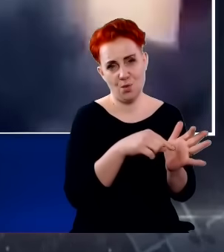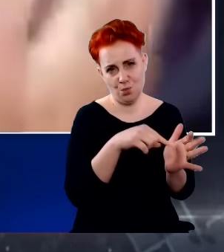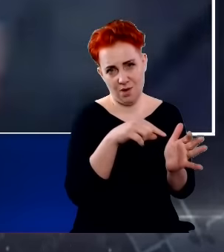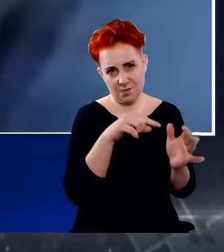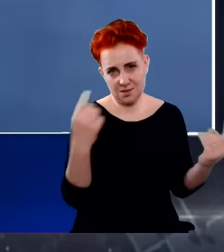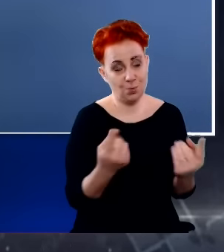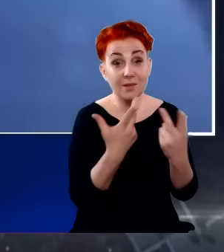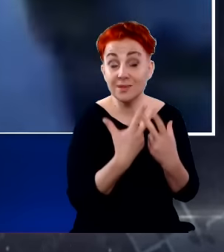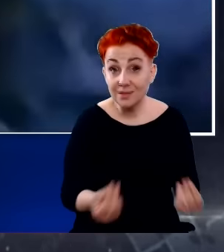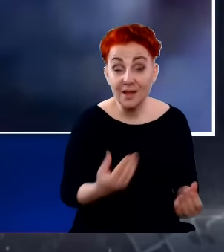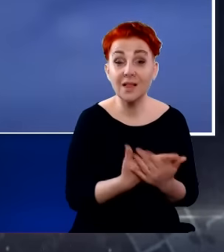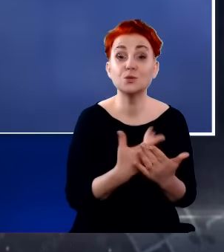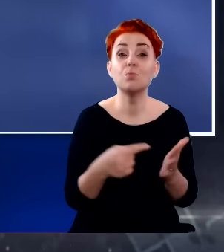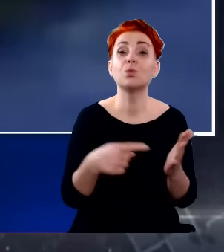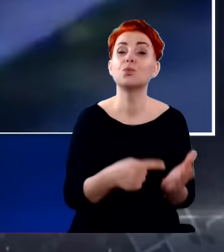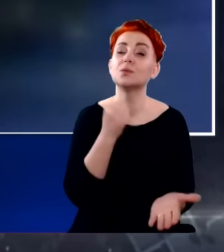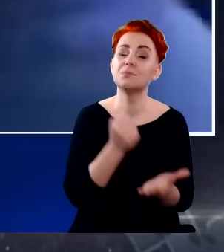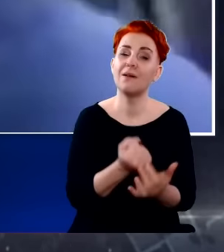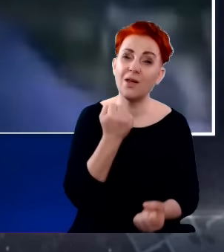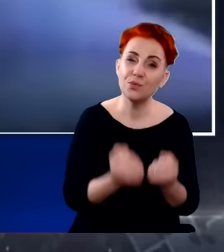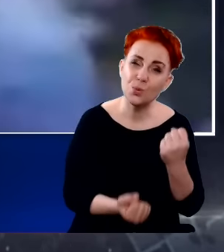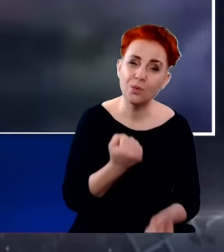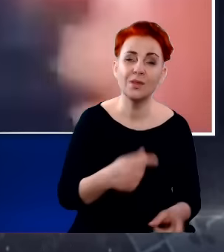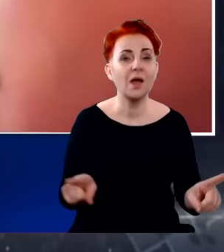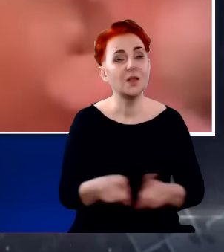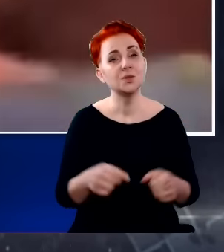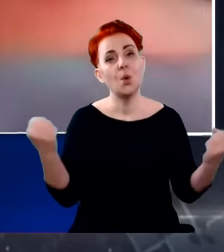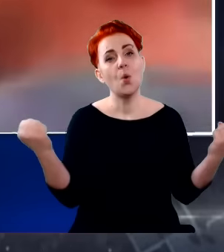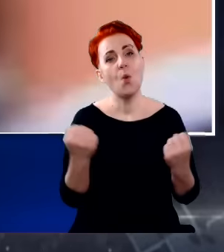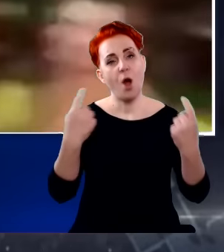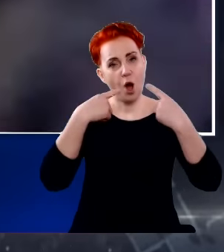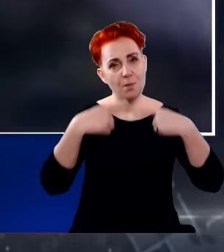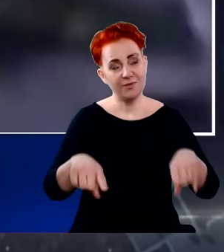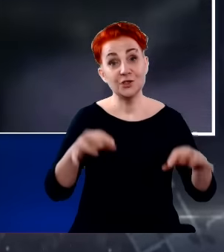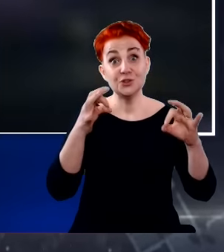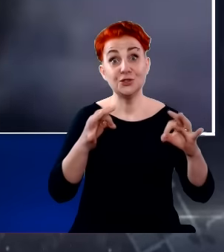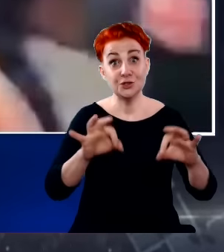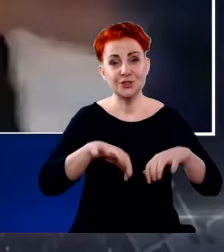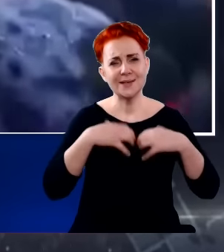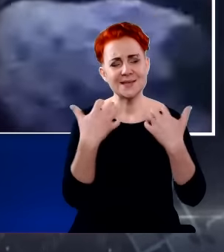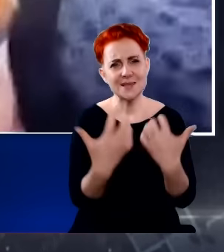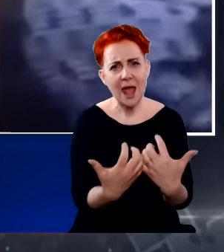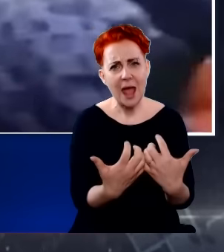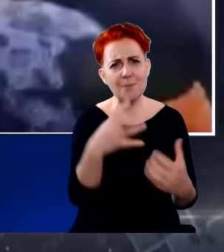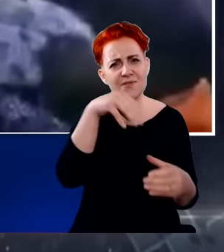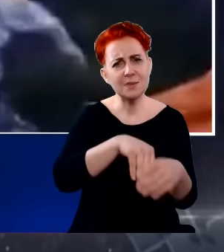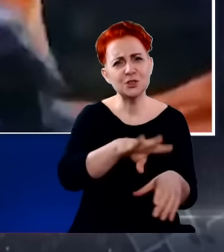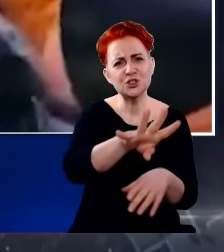bo to są sprawy niezwykle trudne, ale też za tym idzie olbrzymia odpowiedzialność. Dzisiaj Sejm pracuje w składzie